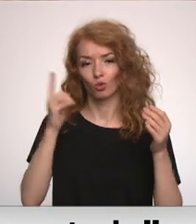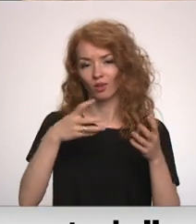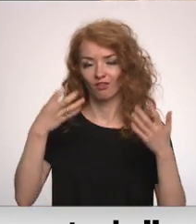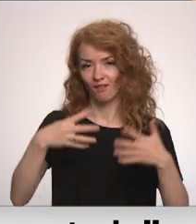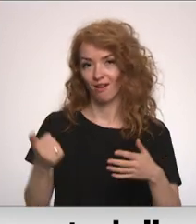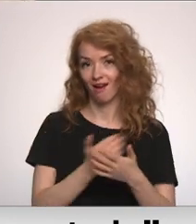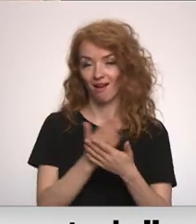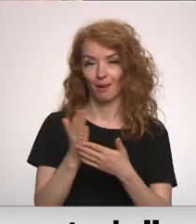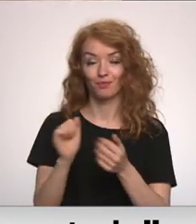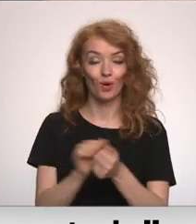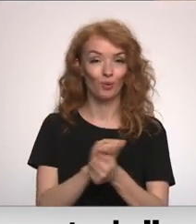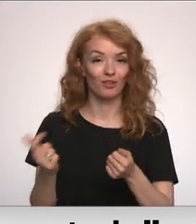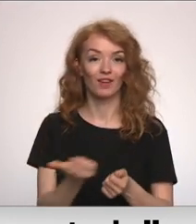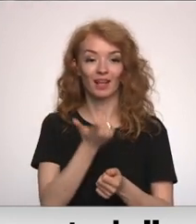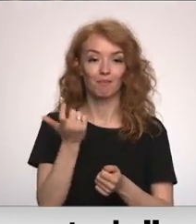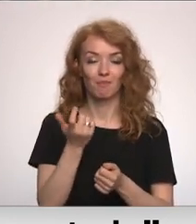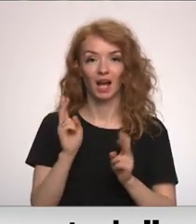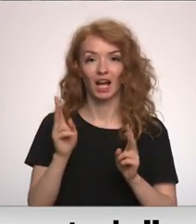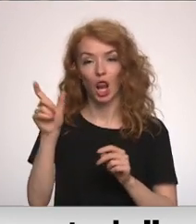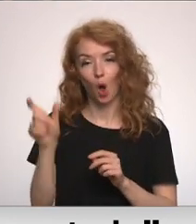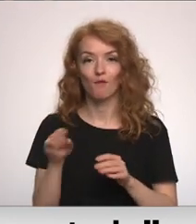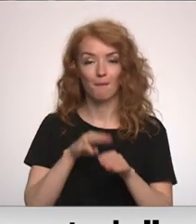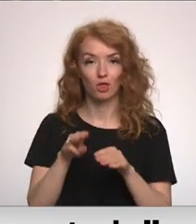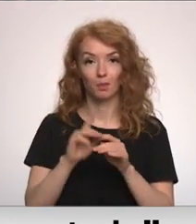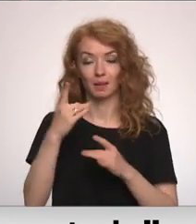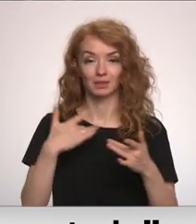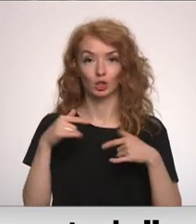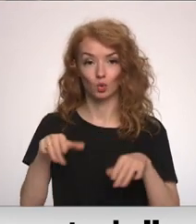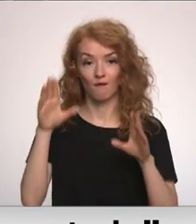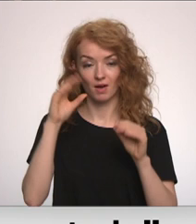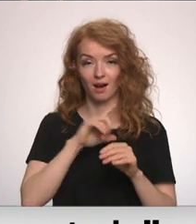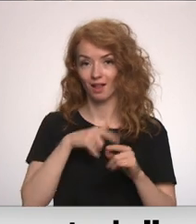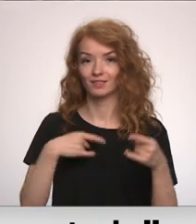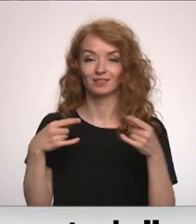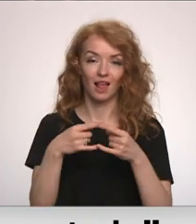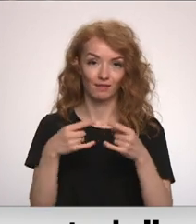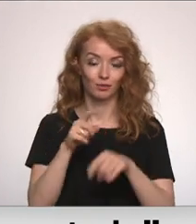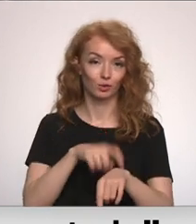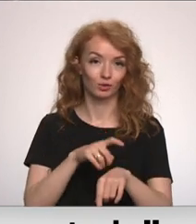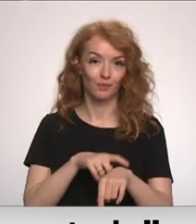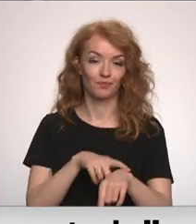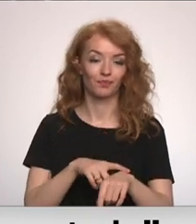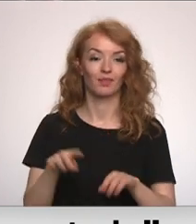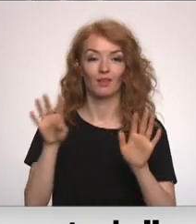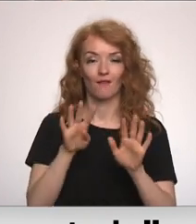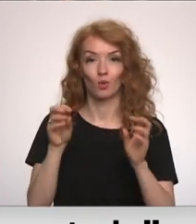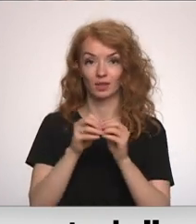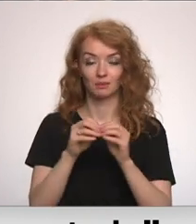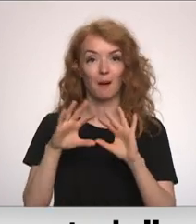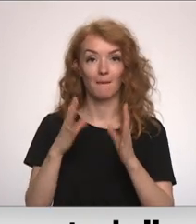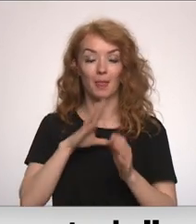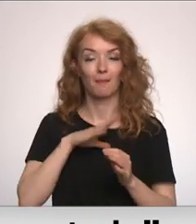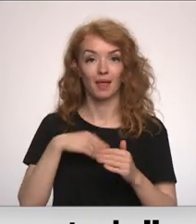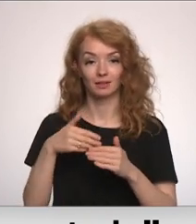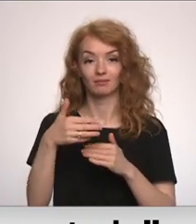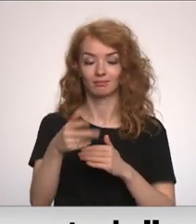90. Dokumentālās filmas Krilova metode pirmizrāde būs šovakar Latvijas televīzijā pulksten 21:10, bet pēc